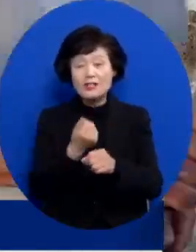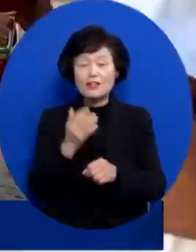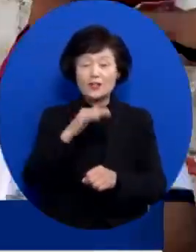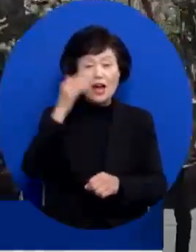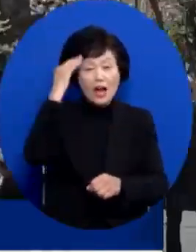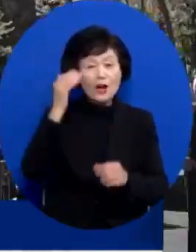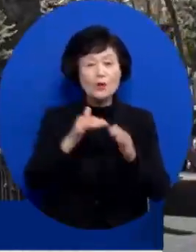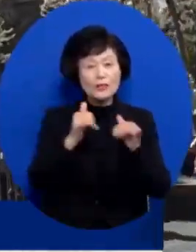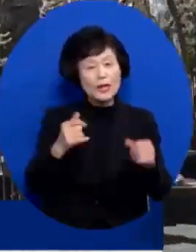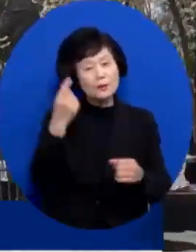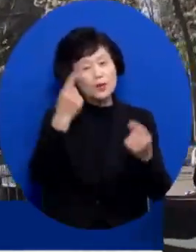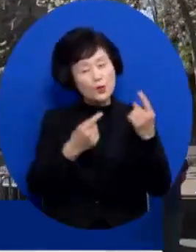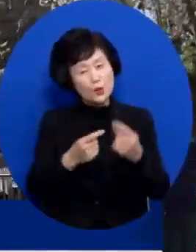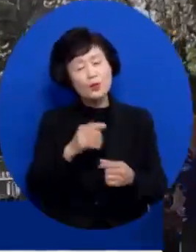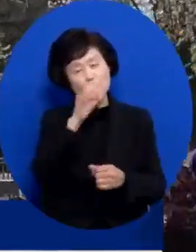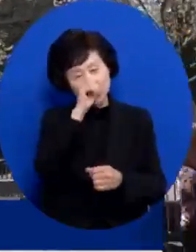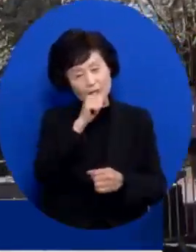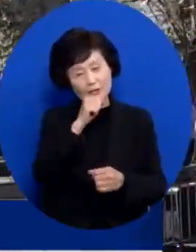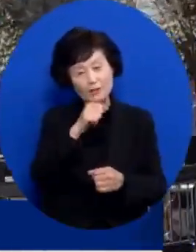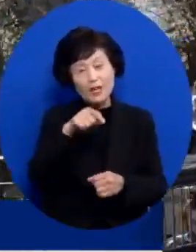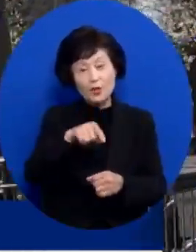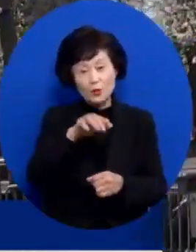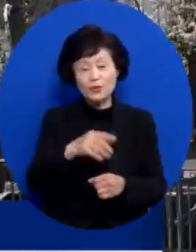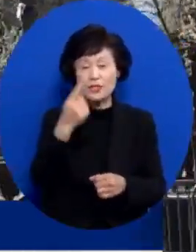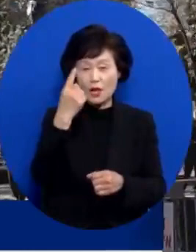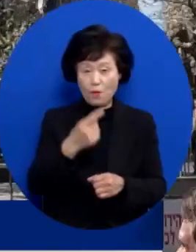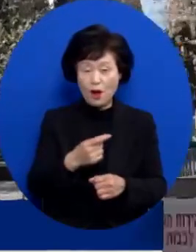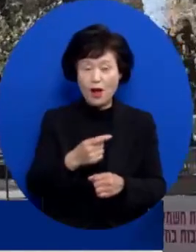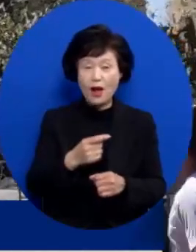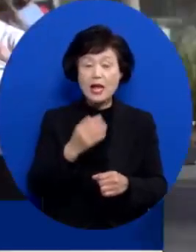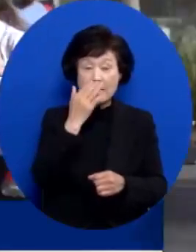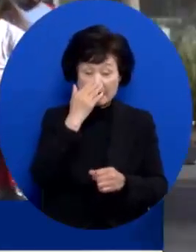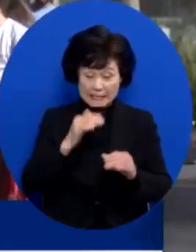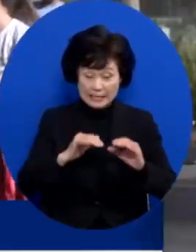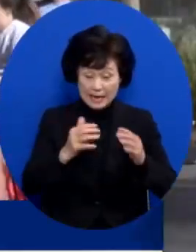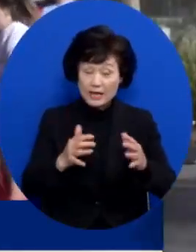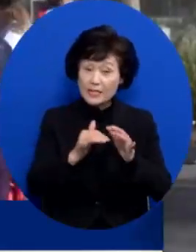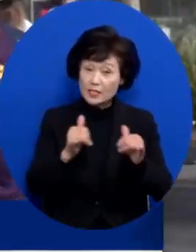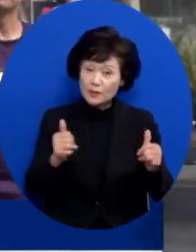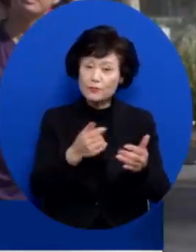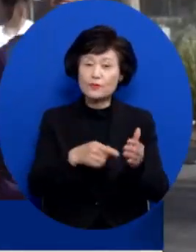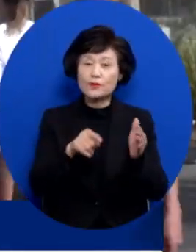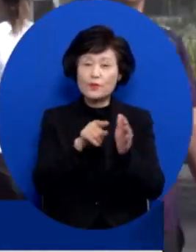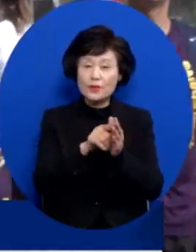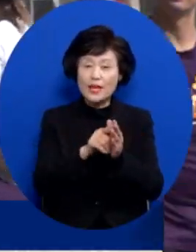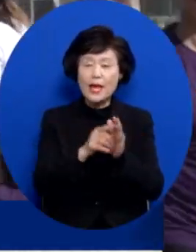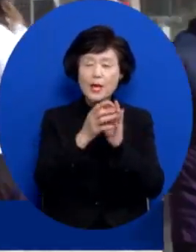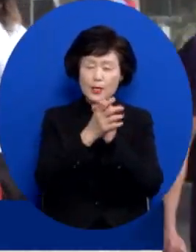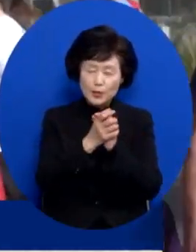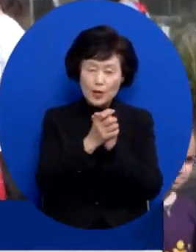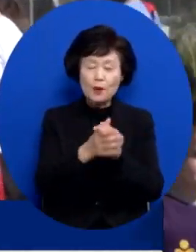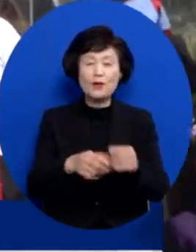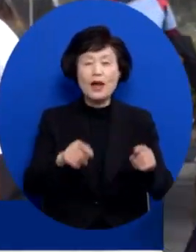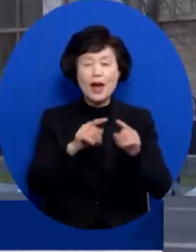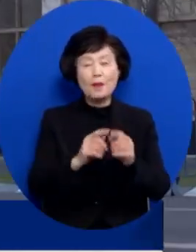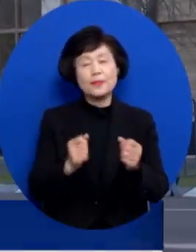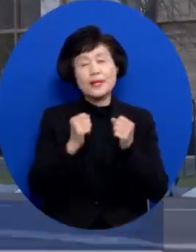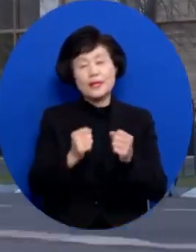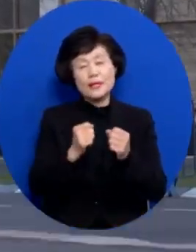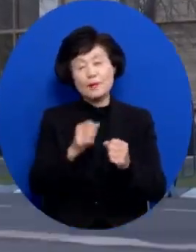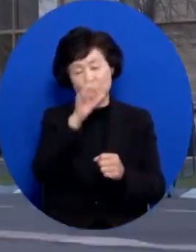한국 사람들이 왔으면 좋겠어요. 여기에 와서 이들을 위해서 기도하면서 같이 뛰면 좋겠다라는 생각을